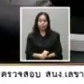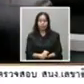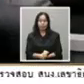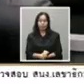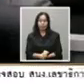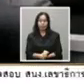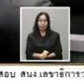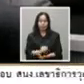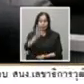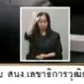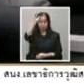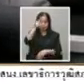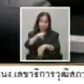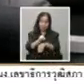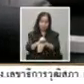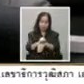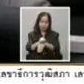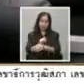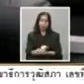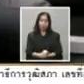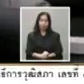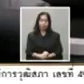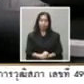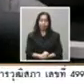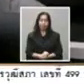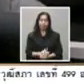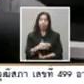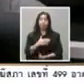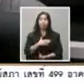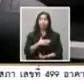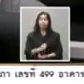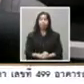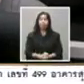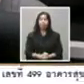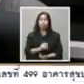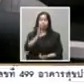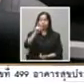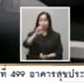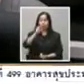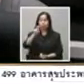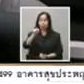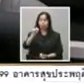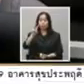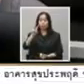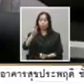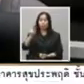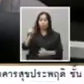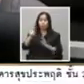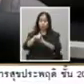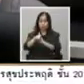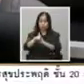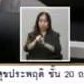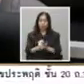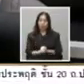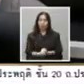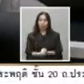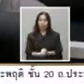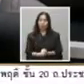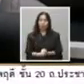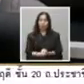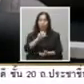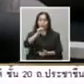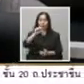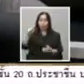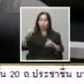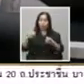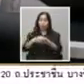ท่าน ประธาน ที่เคารพกระผมชินวรบุญเกียรติพรรคประชาธิปัตย์จ